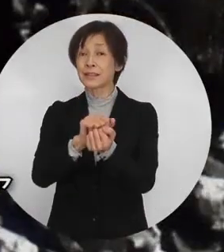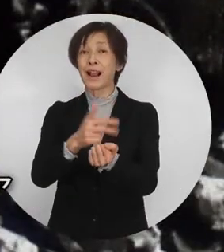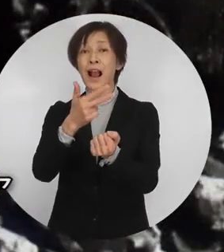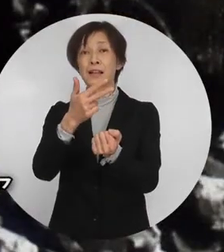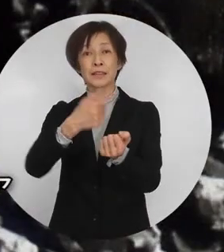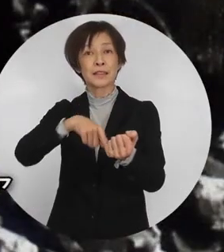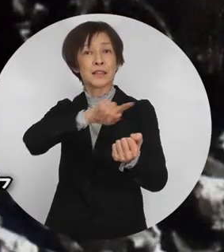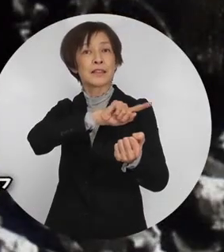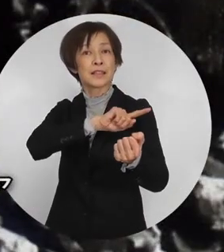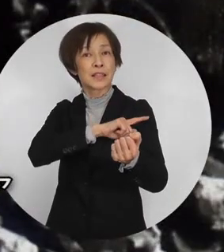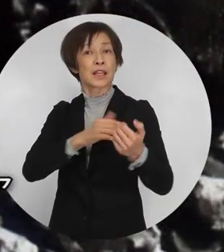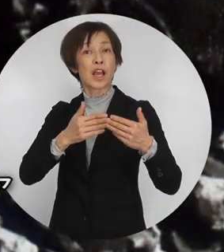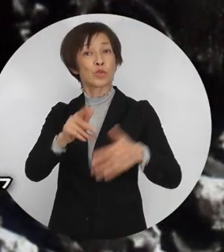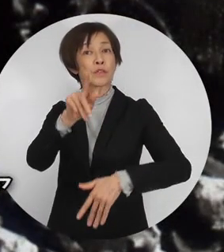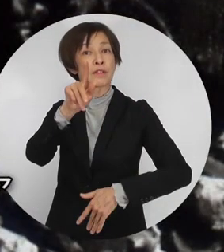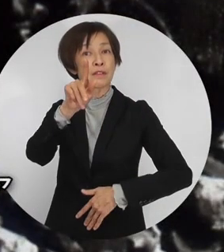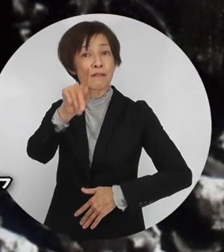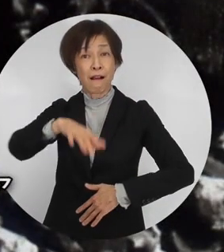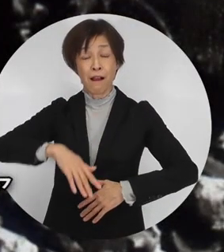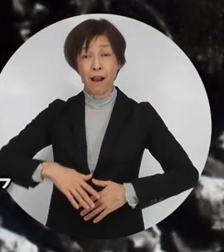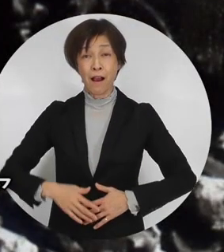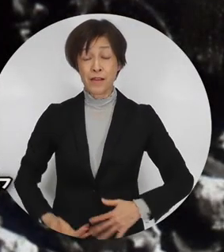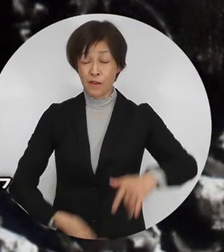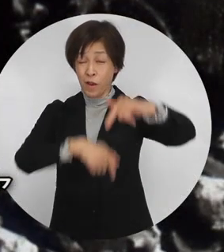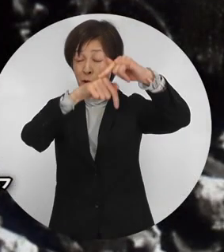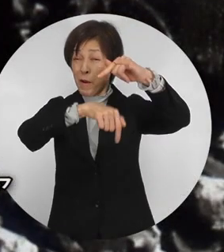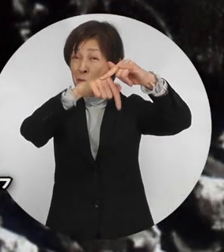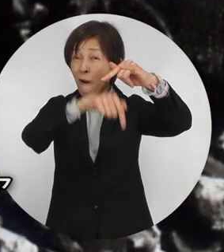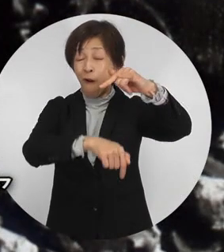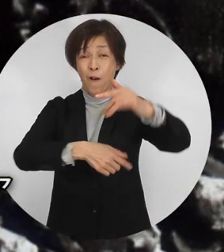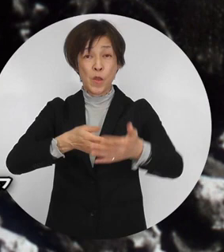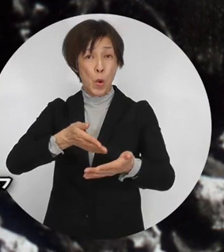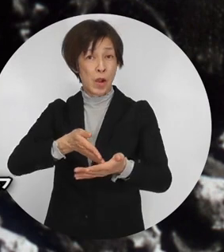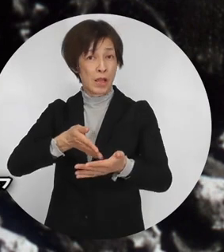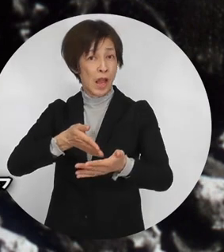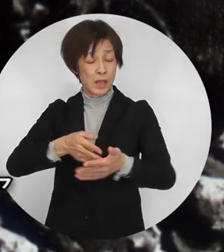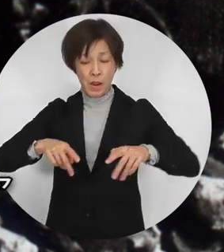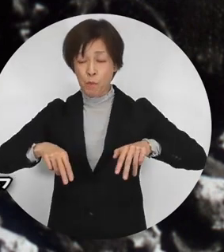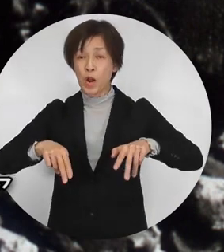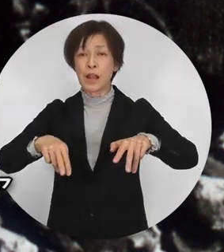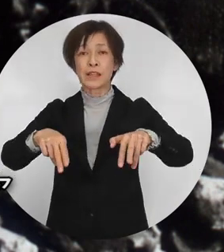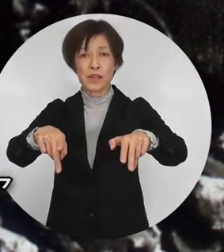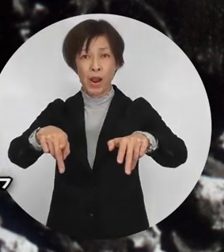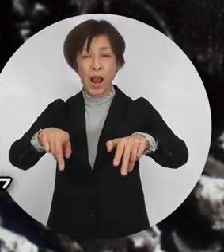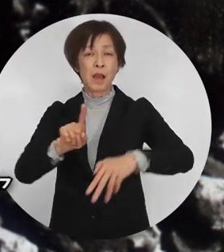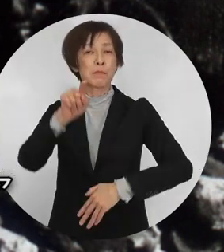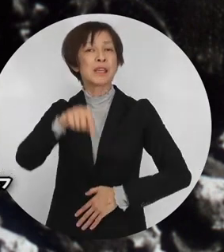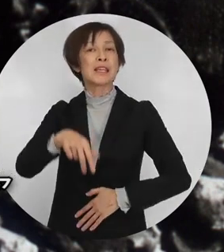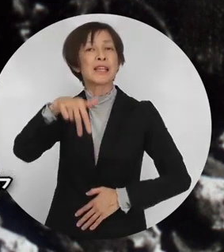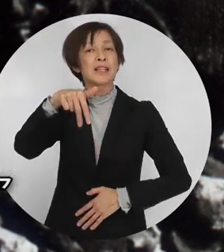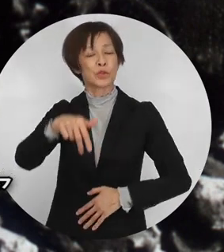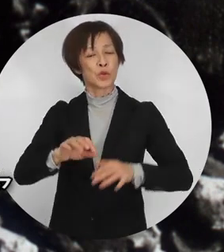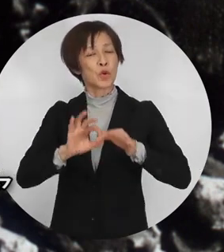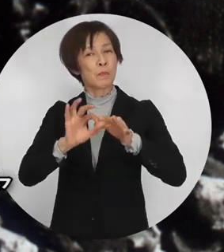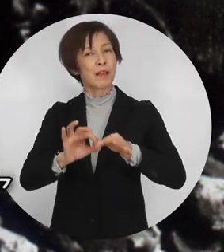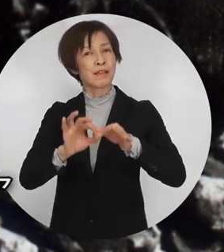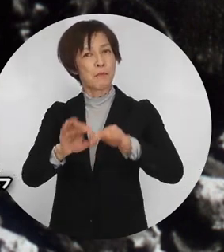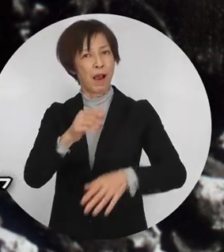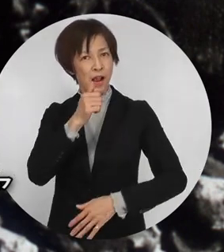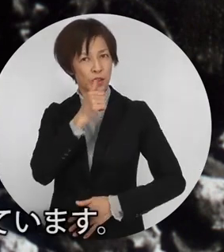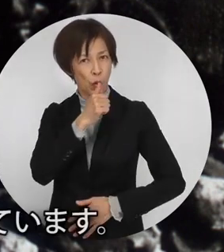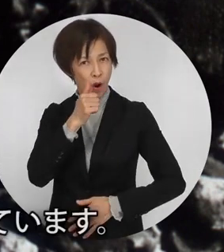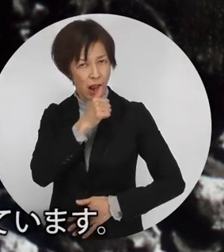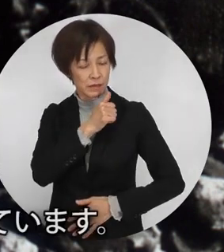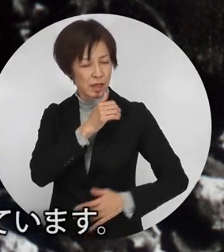堺市人権推進課では堺大空襲の語り部ボランティアピースメッセンジャーを紹介